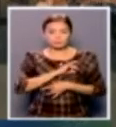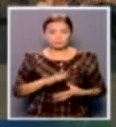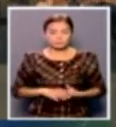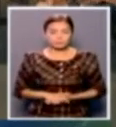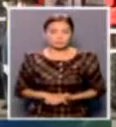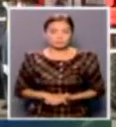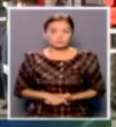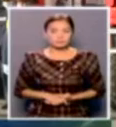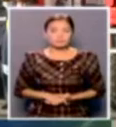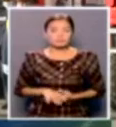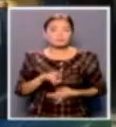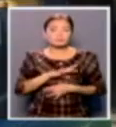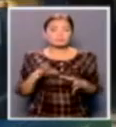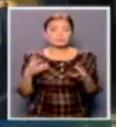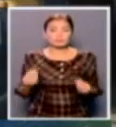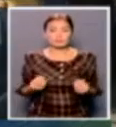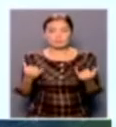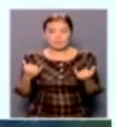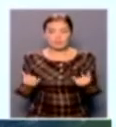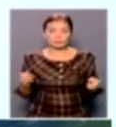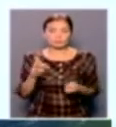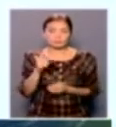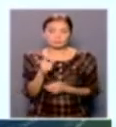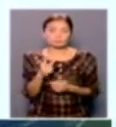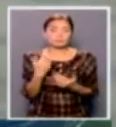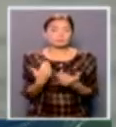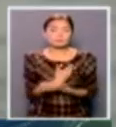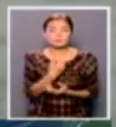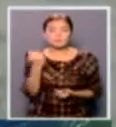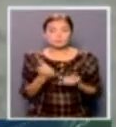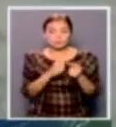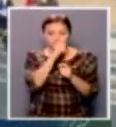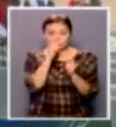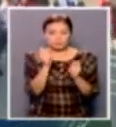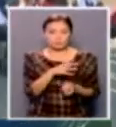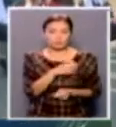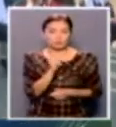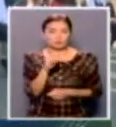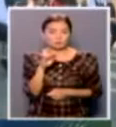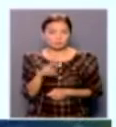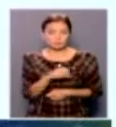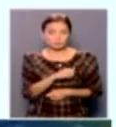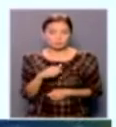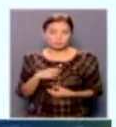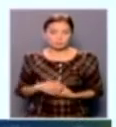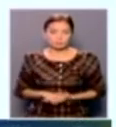праздником. В честь профессионального праздника пожарных наградил глава области Махамбет Усмухамбетов.